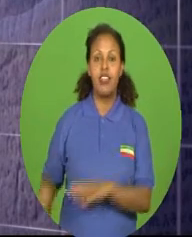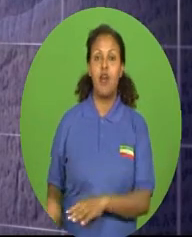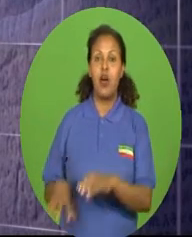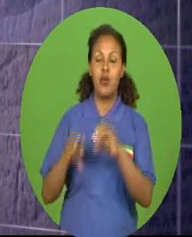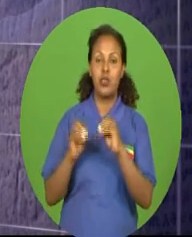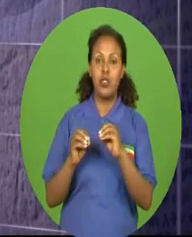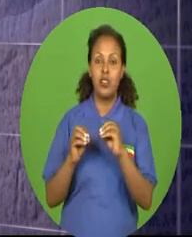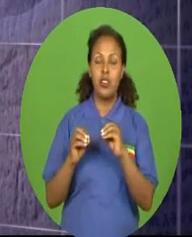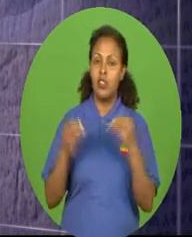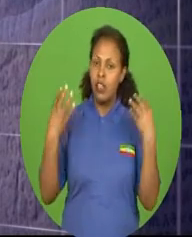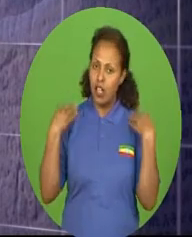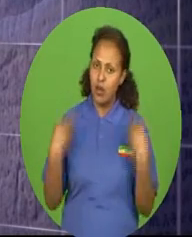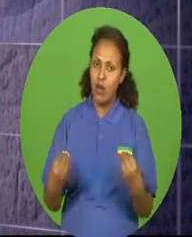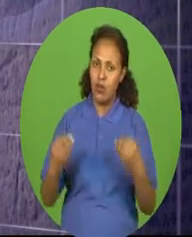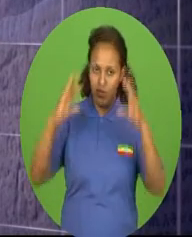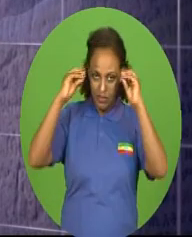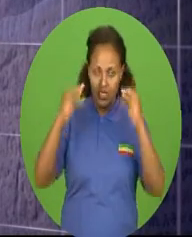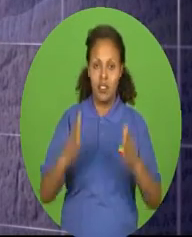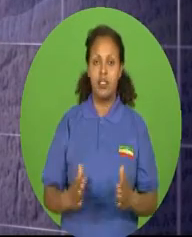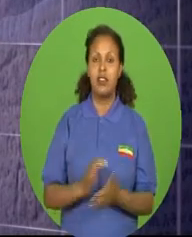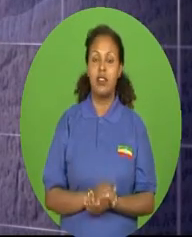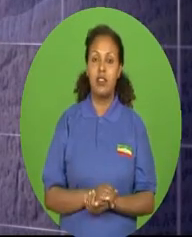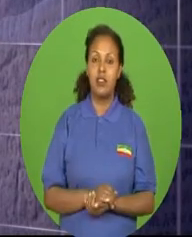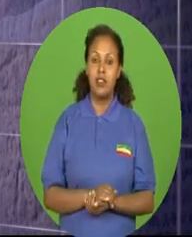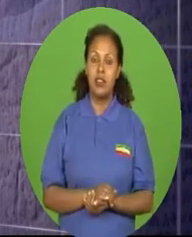ለኝ ተማሪዎች እንደምን አሉ መምህር?